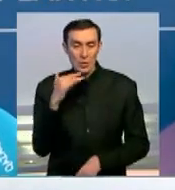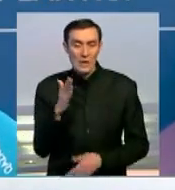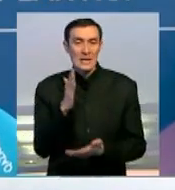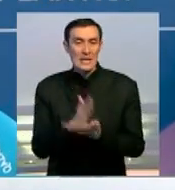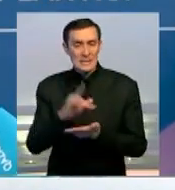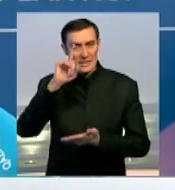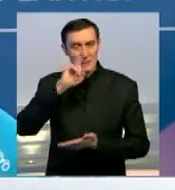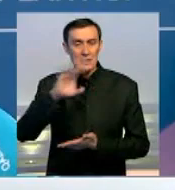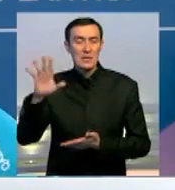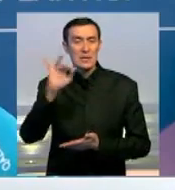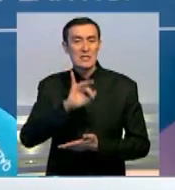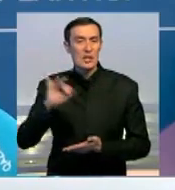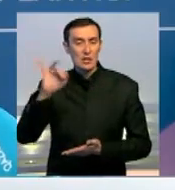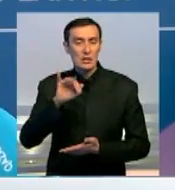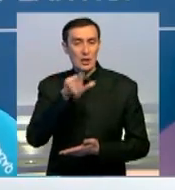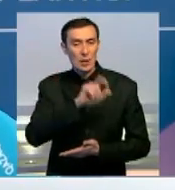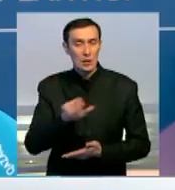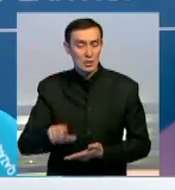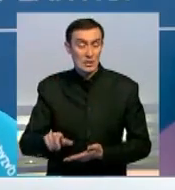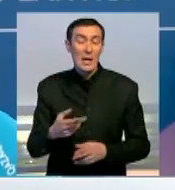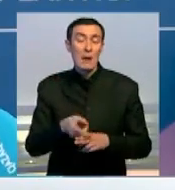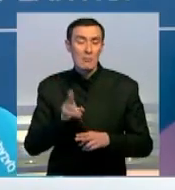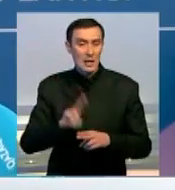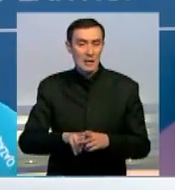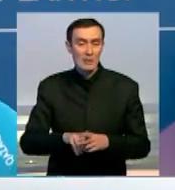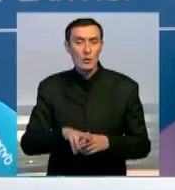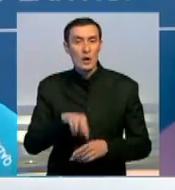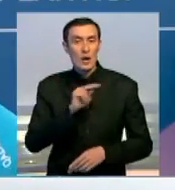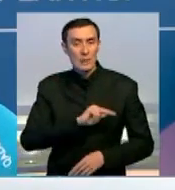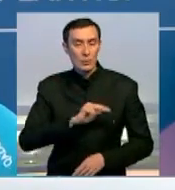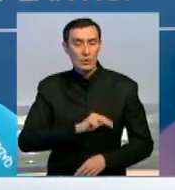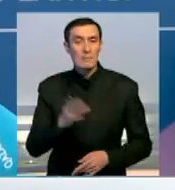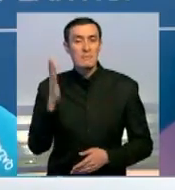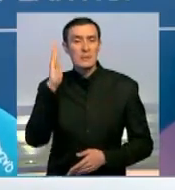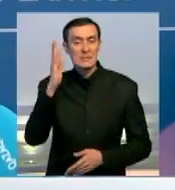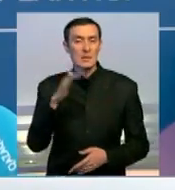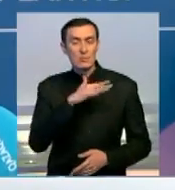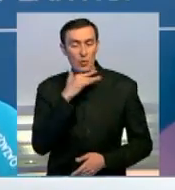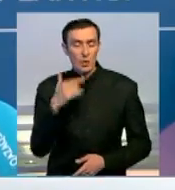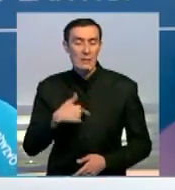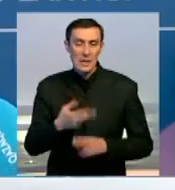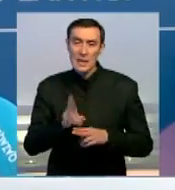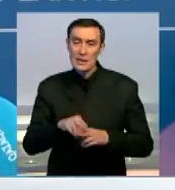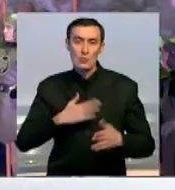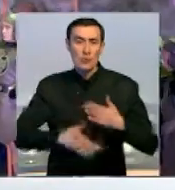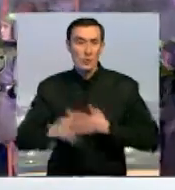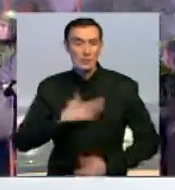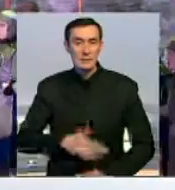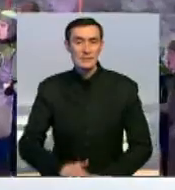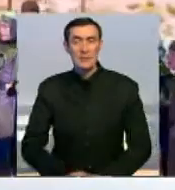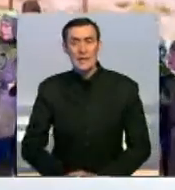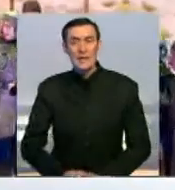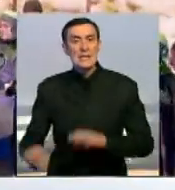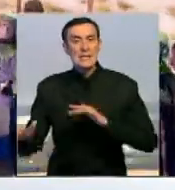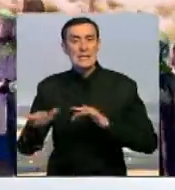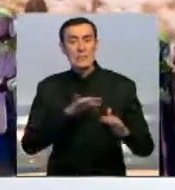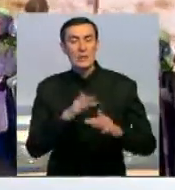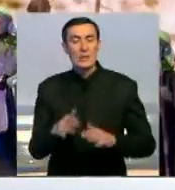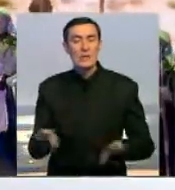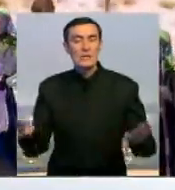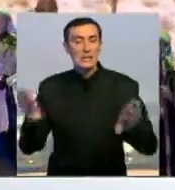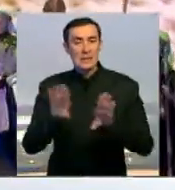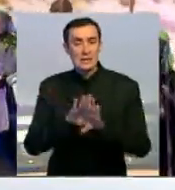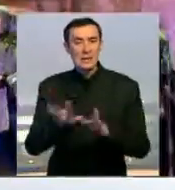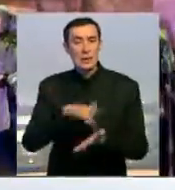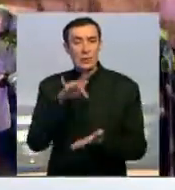Есть и знаменитые исторические личности. Поэтому работы предстоит еще много. И мы этому рады. Церемония закрытия года